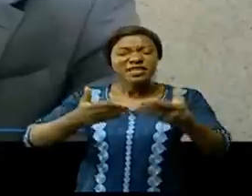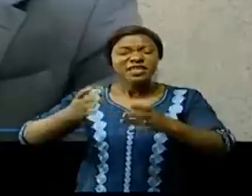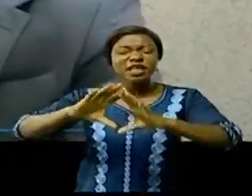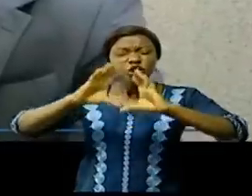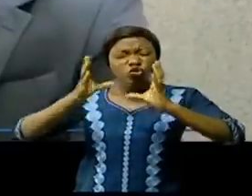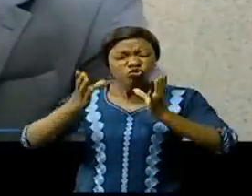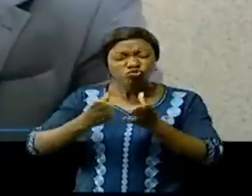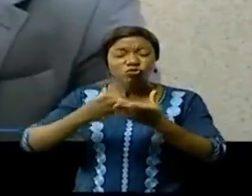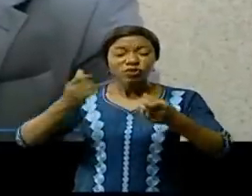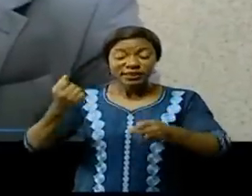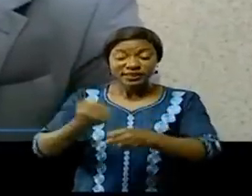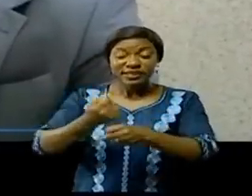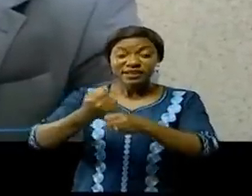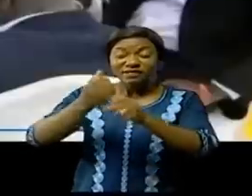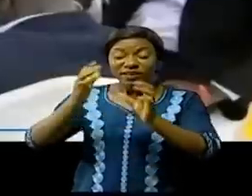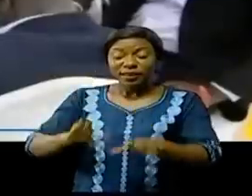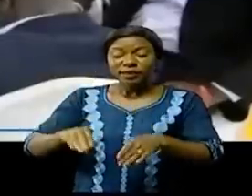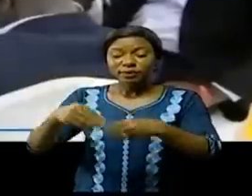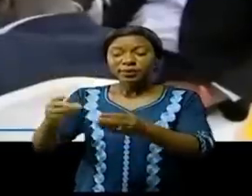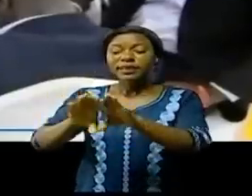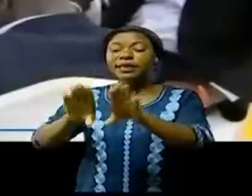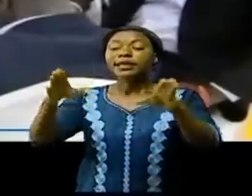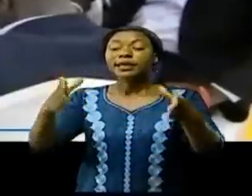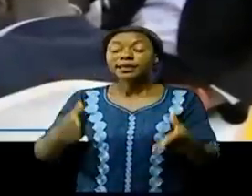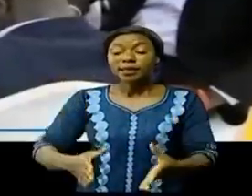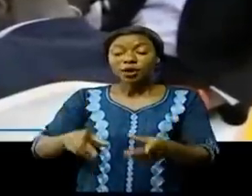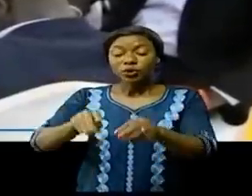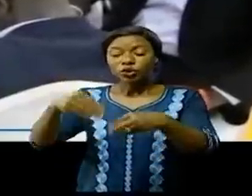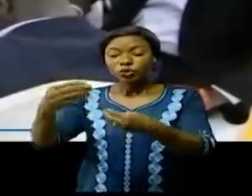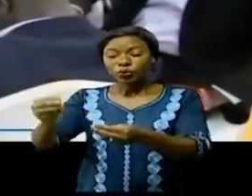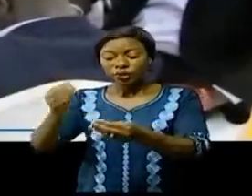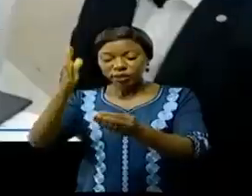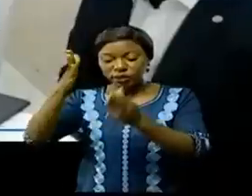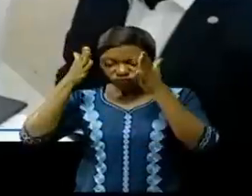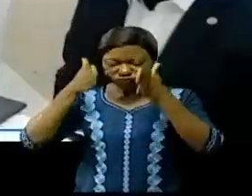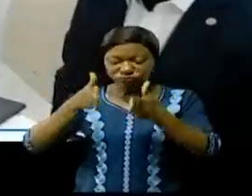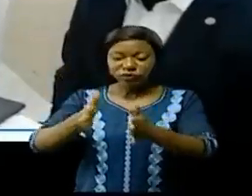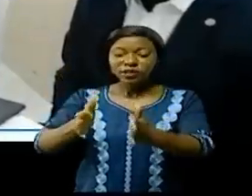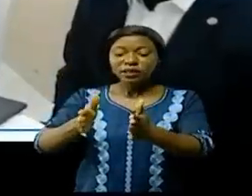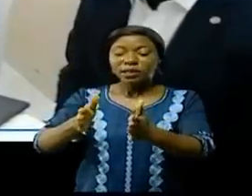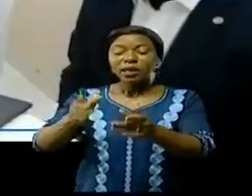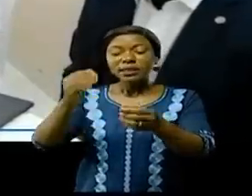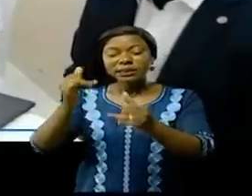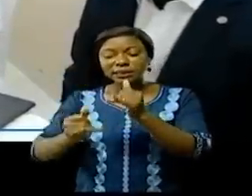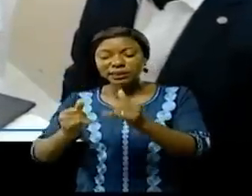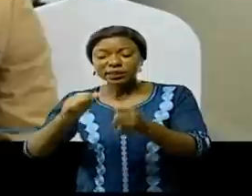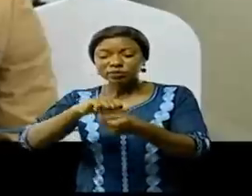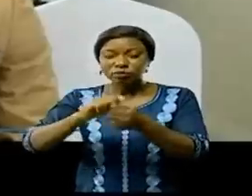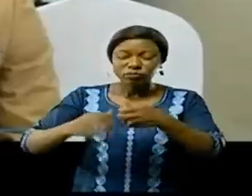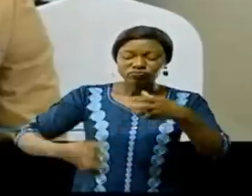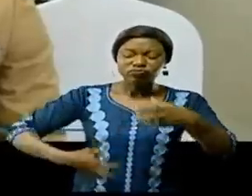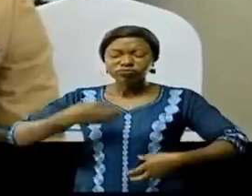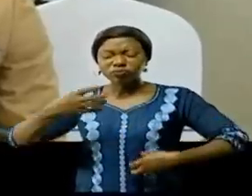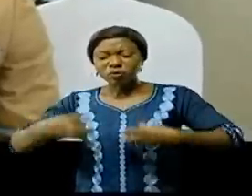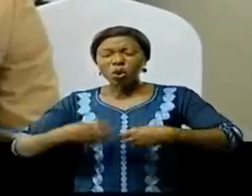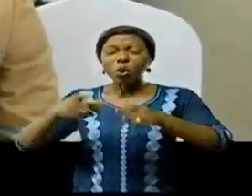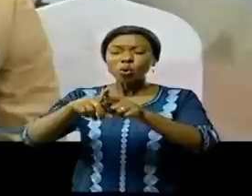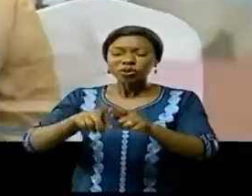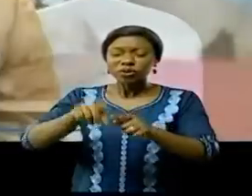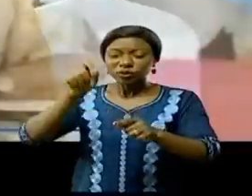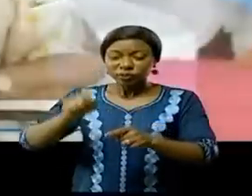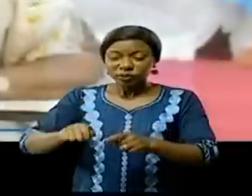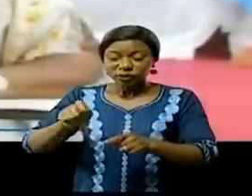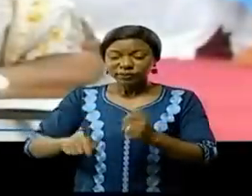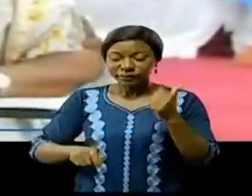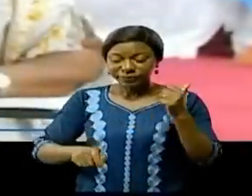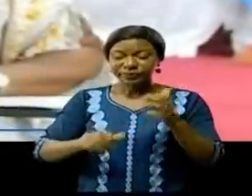à l'installation d'un syndicat et à ces derniers de suivre le processus normal en cas de revendication, c'est-à-dire le dialogue.